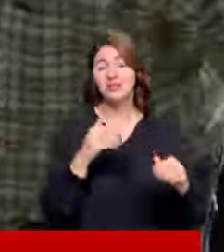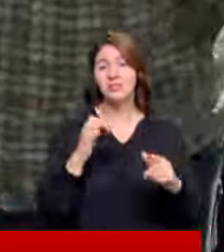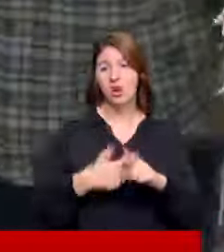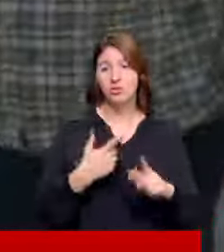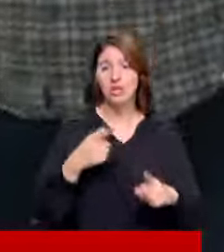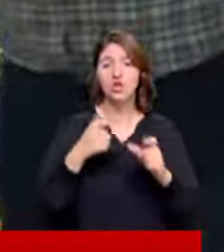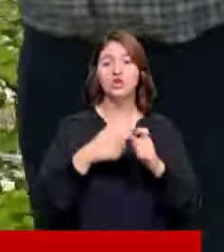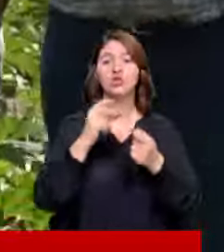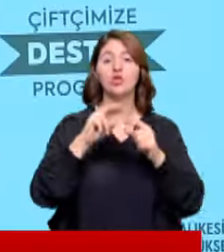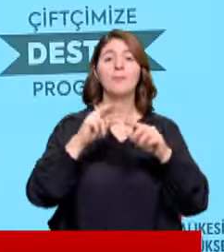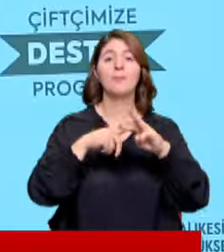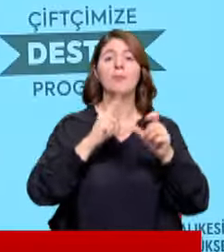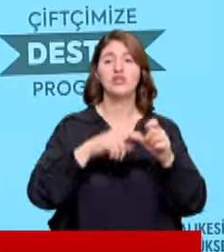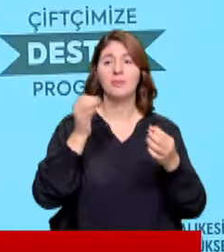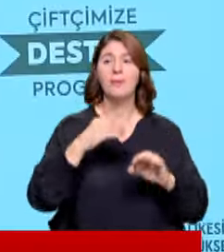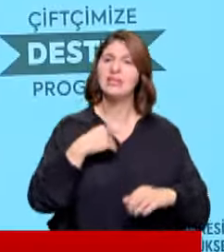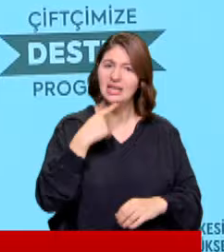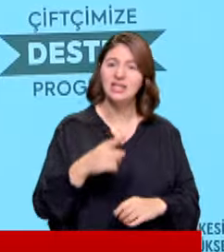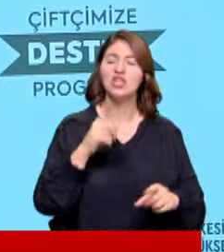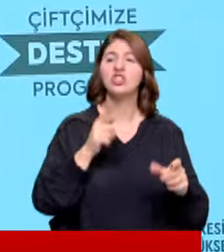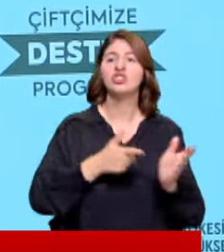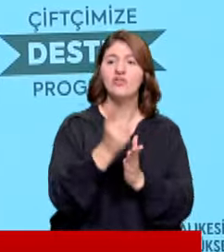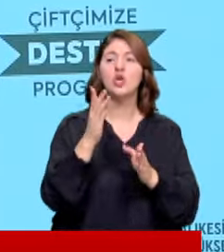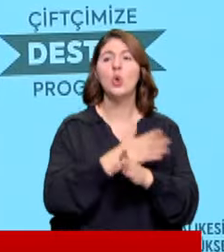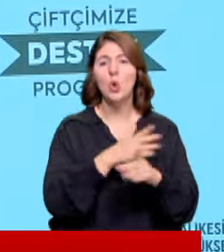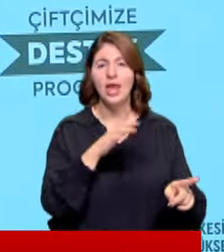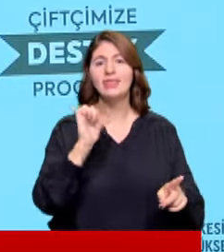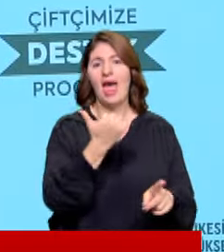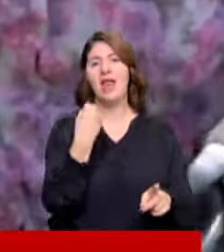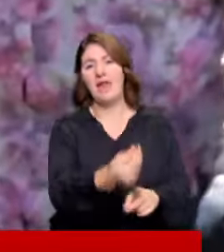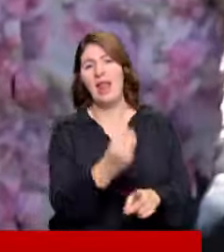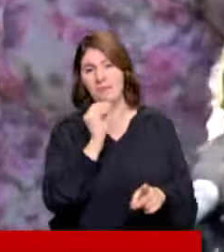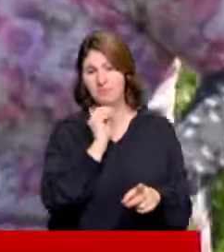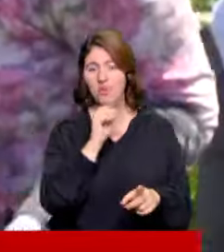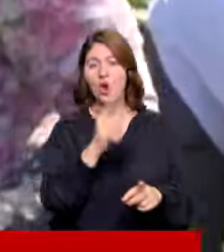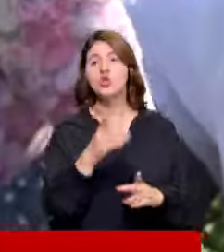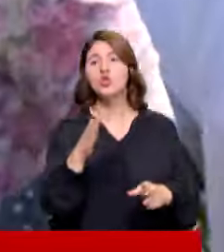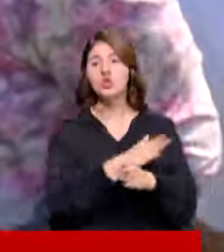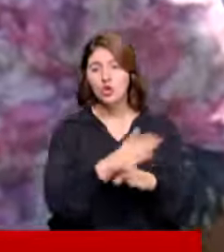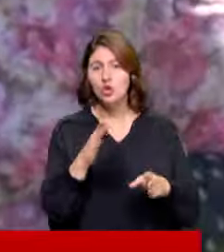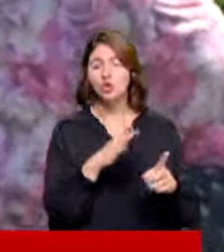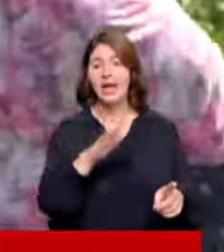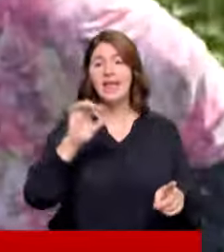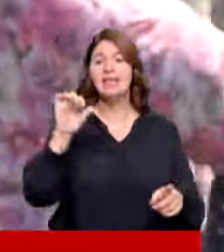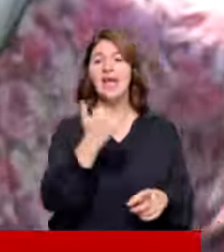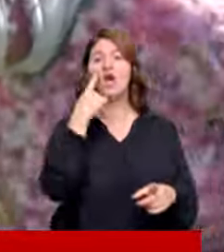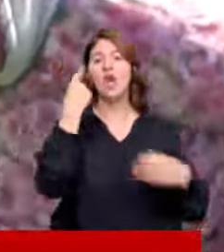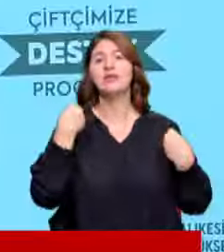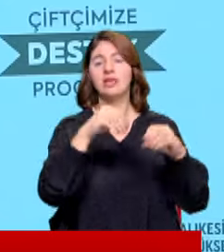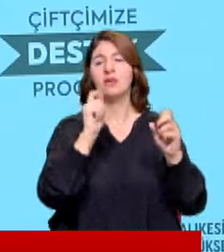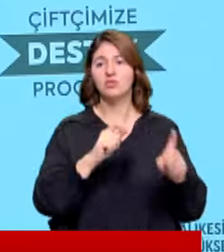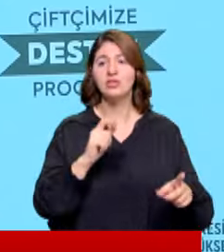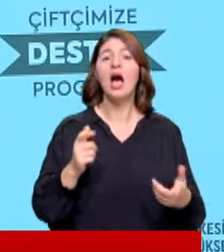projesi Gömeç'ten başladı. Dedik ki biz çiftçimizin ürününe değer katacağız. Onun ürününü değerinde